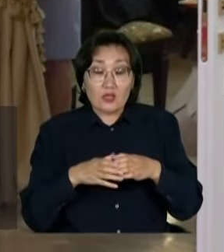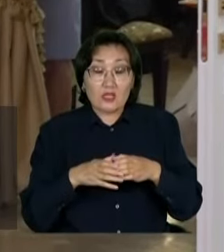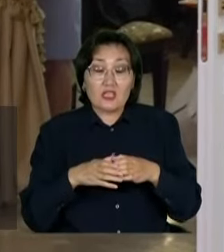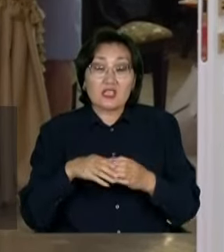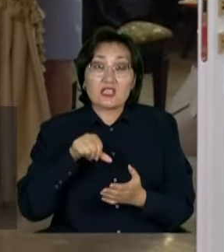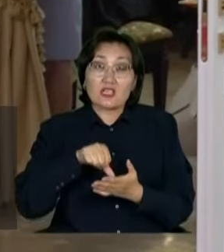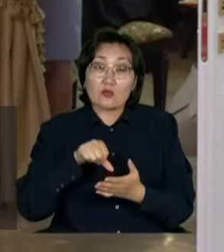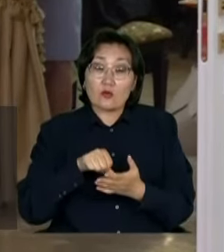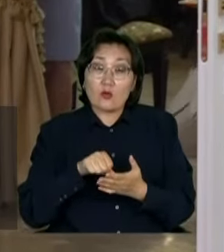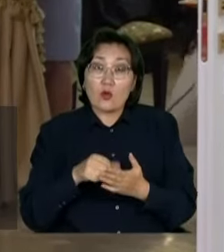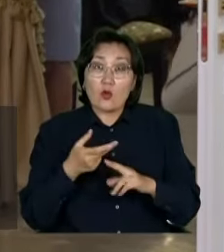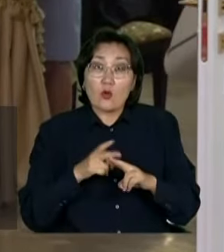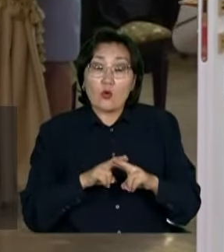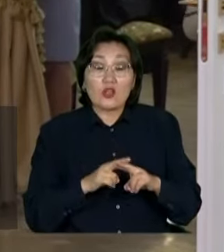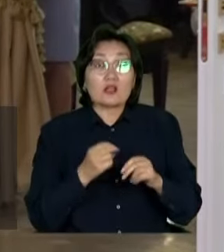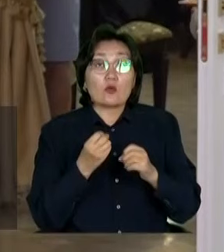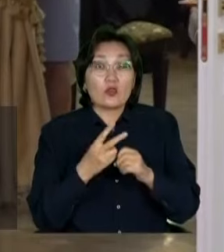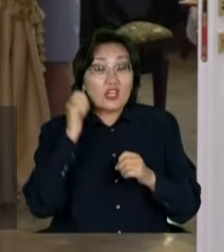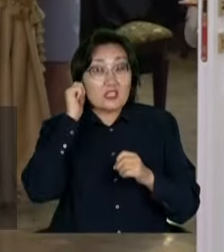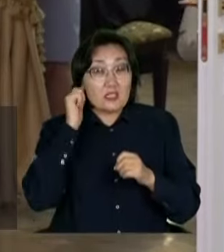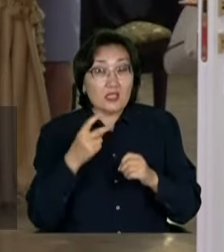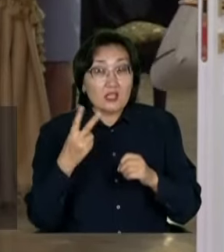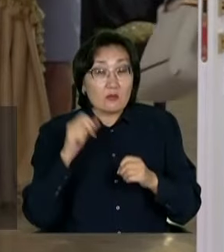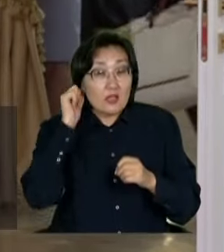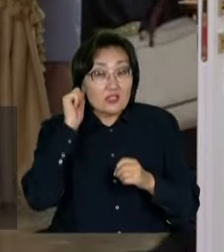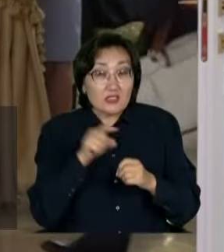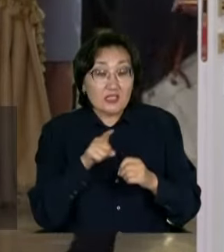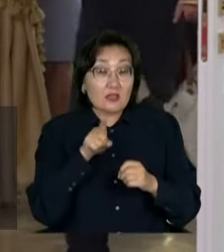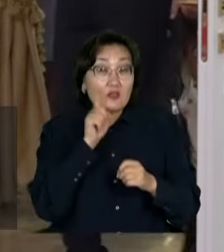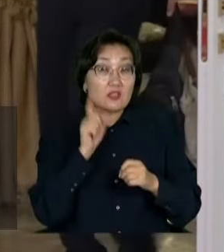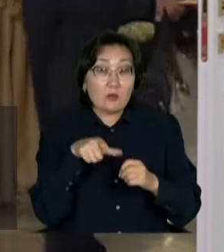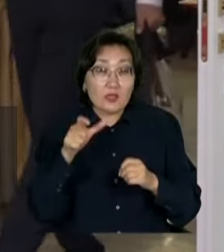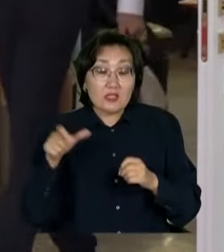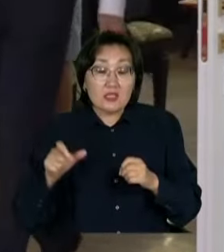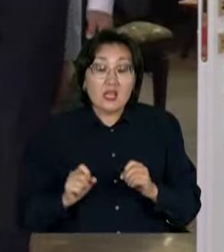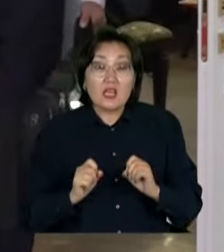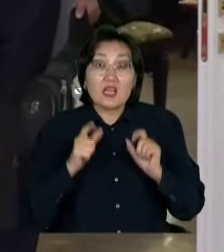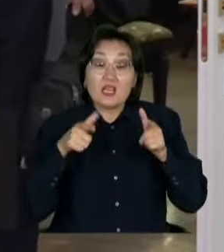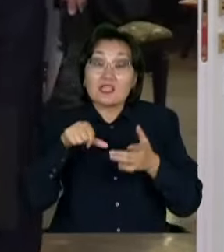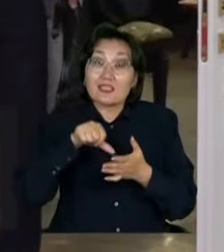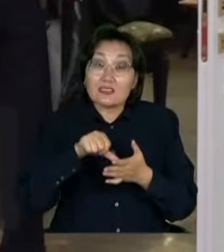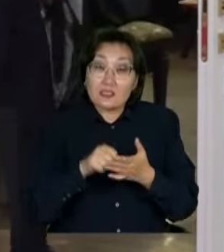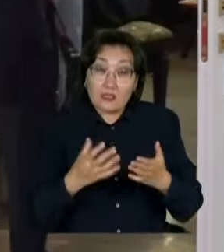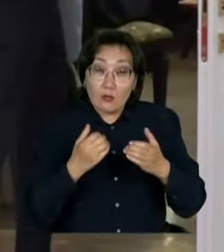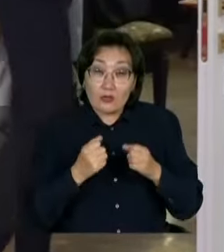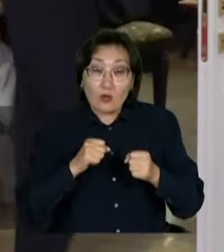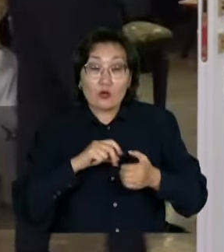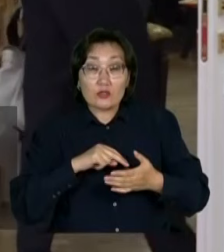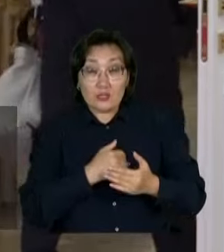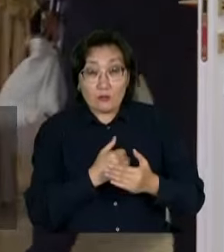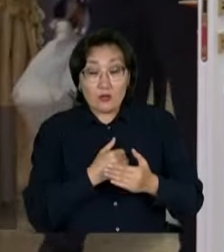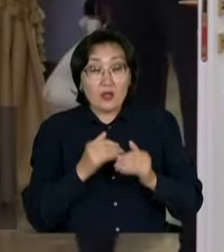Олар 12 жастан 20 жасқа дейінгі жастарды кандидаттыққа қабылдайық деп отырмыз. Ол неге қабылдап отырмыз? Өйткені